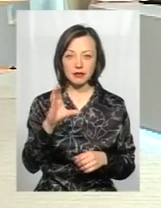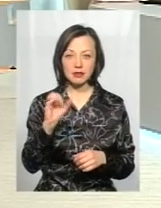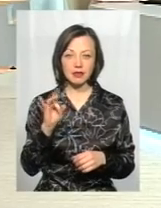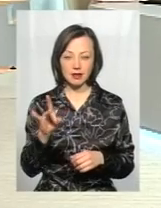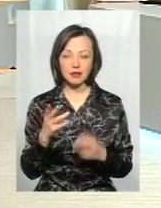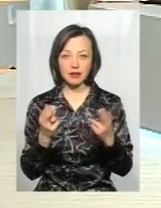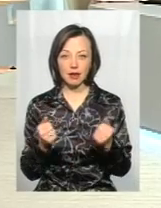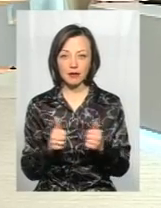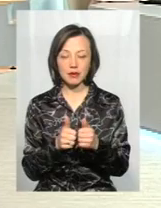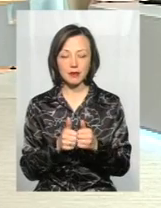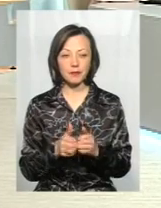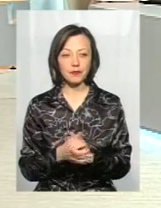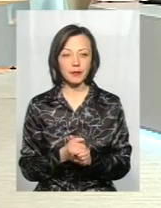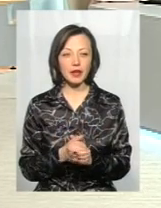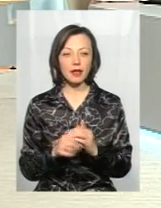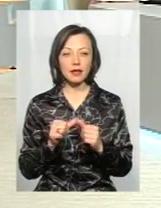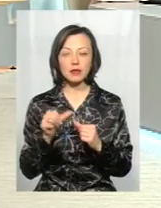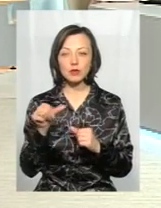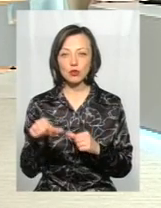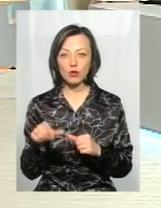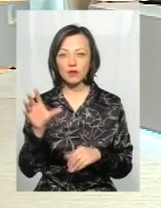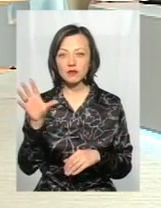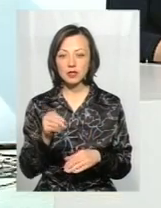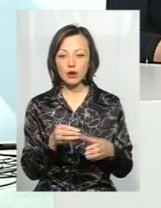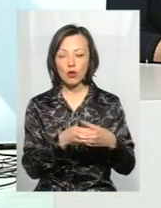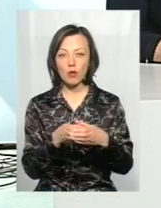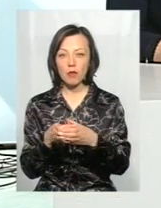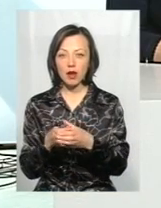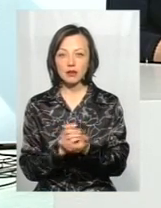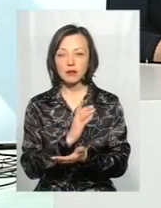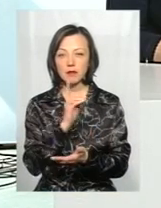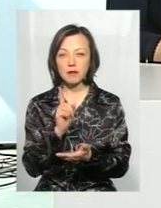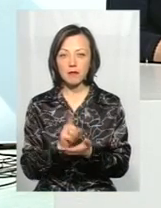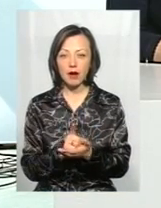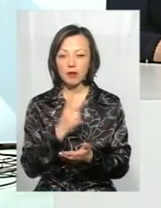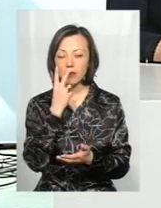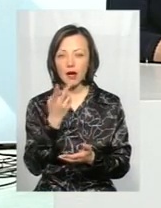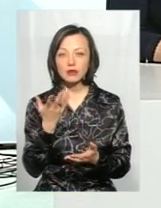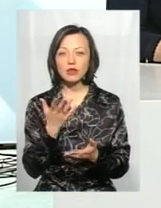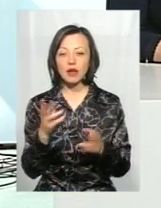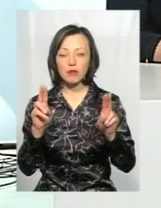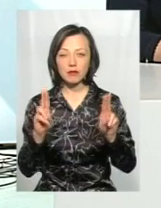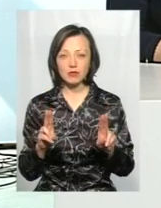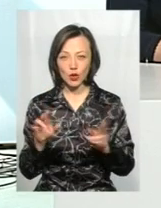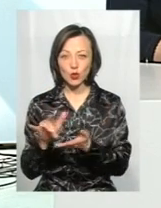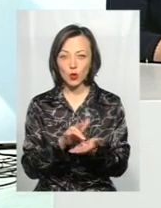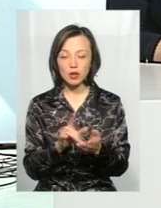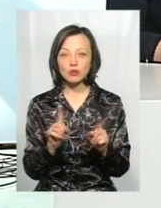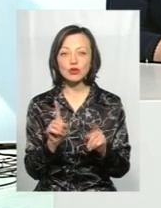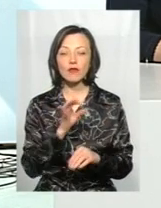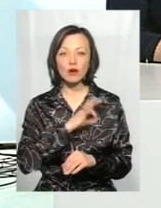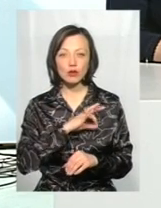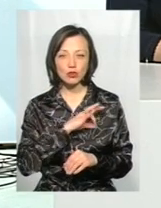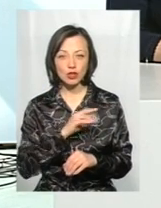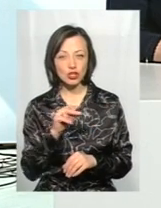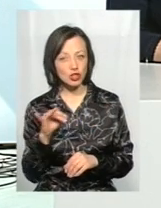так. Крім того, всі громади мають бачити якусь концепцію туризму. Тобто, що вони